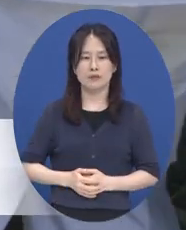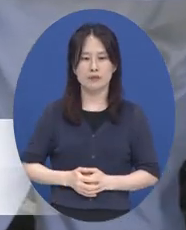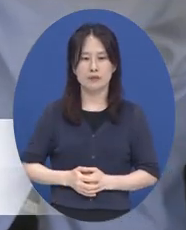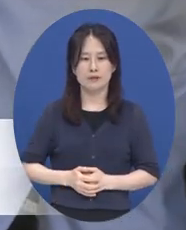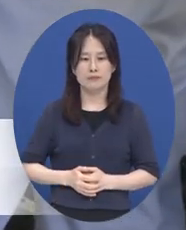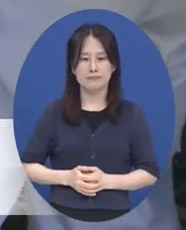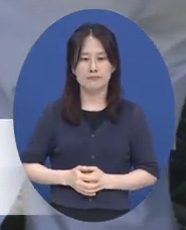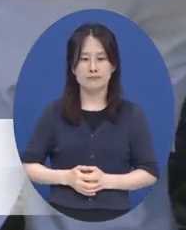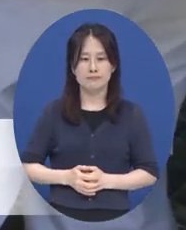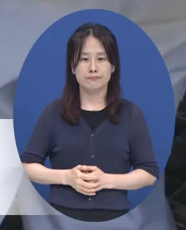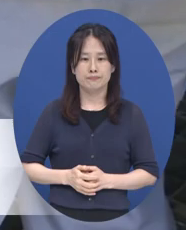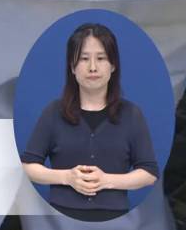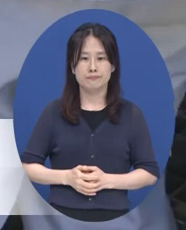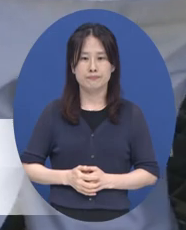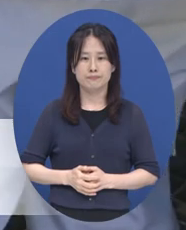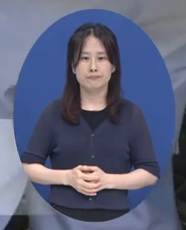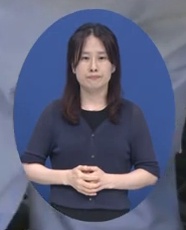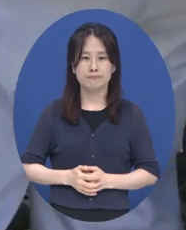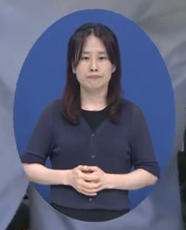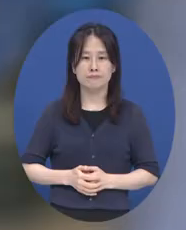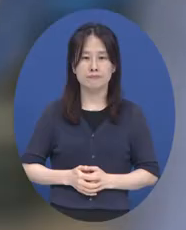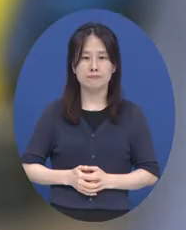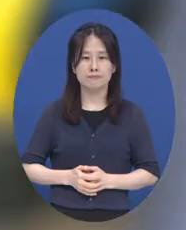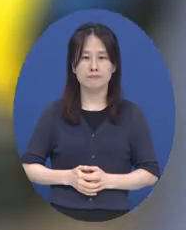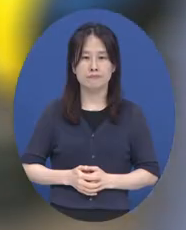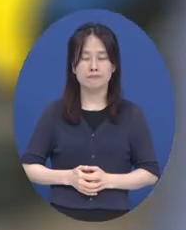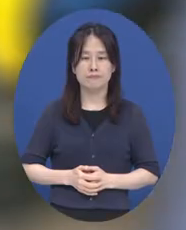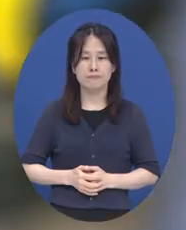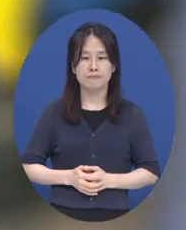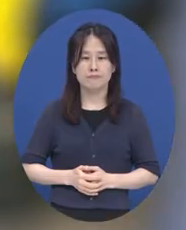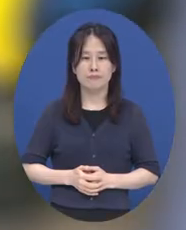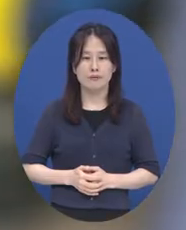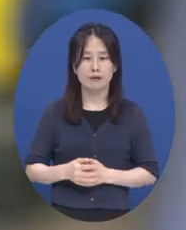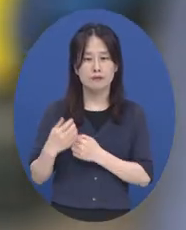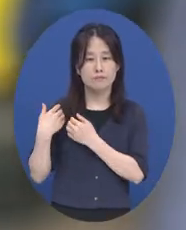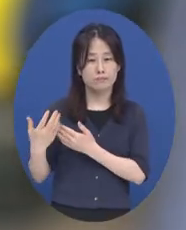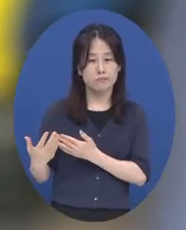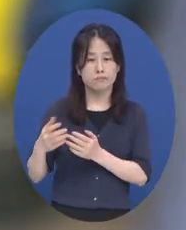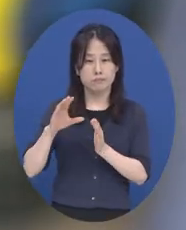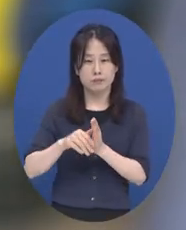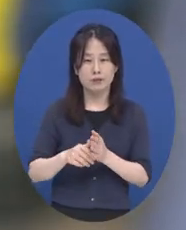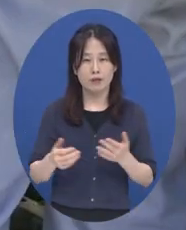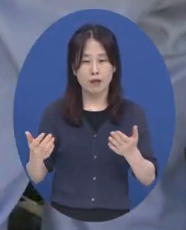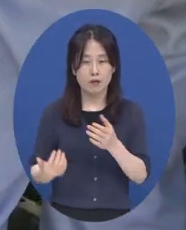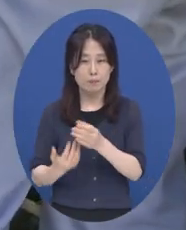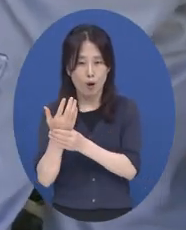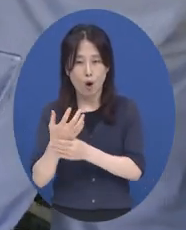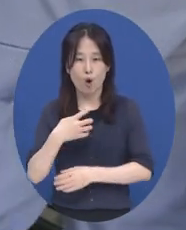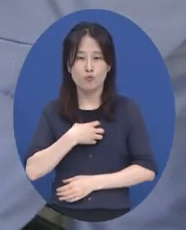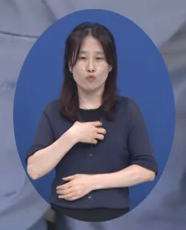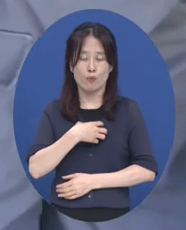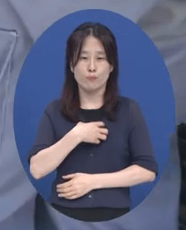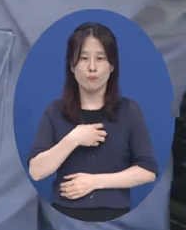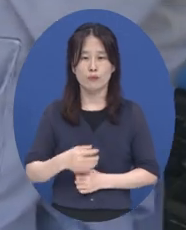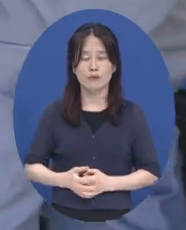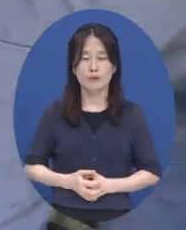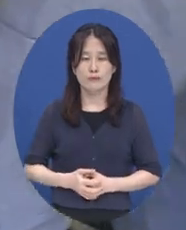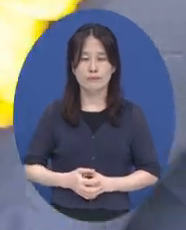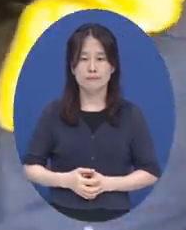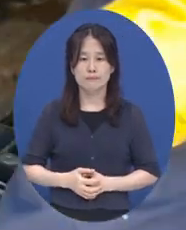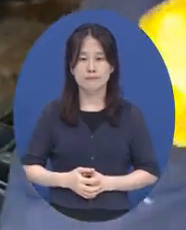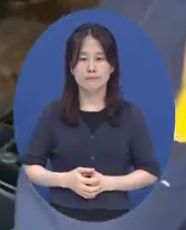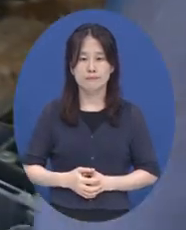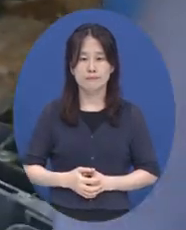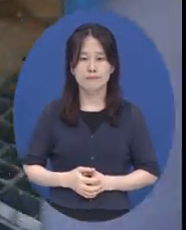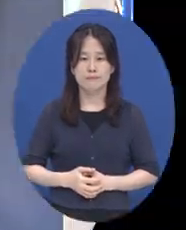어쨌든 혼합보관하는 것 자체는 안 되는 거예요. 방치할 경우 자칫 큰 사고로까지 이어질 수 있는